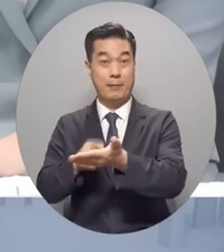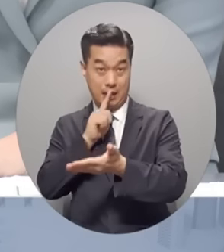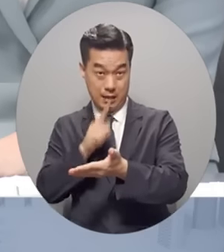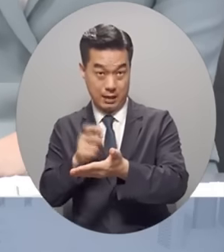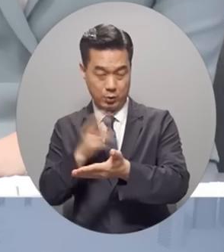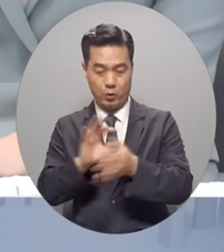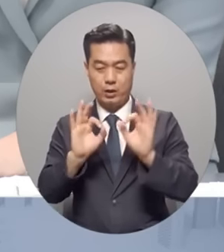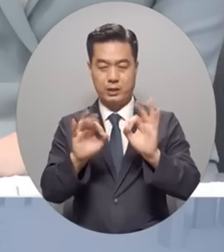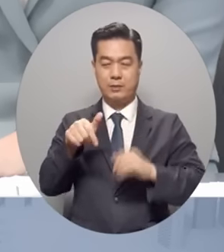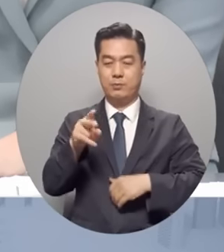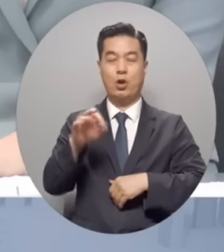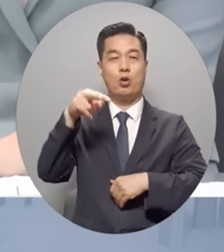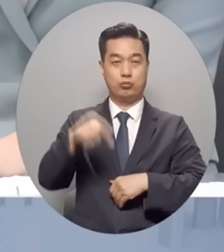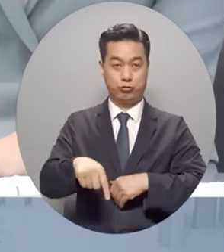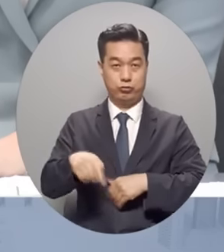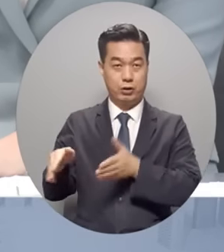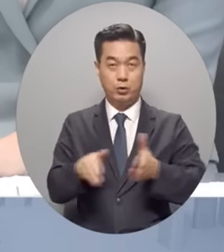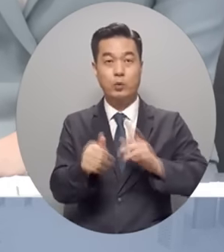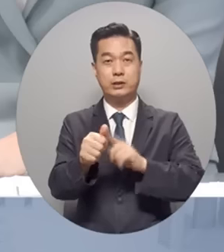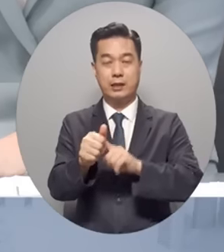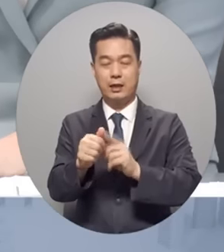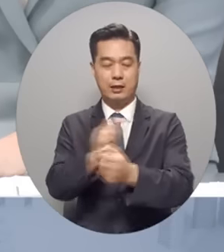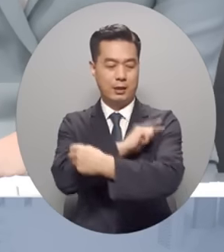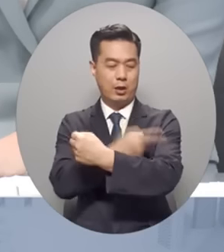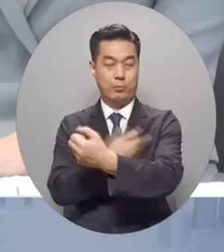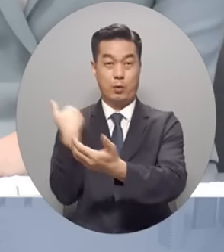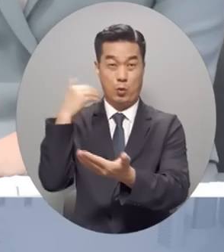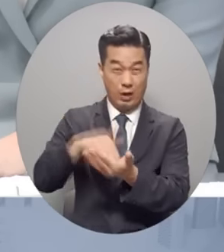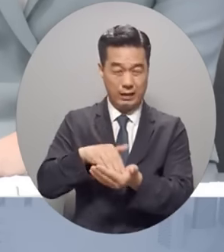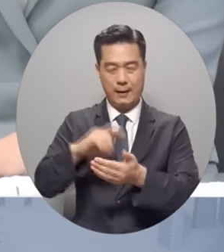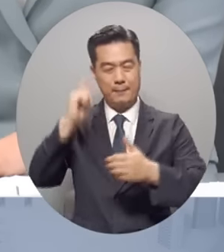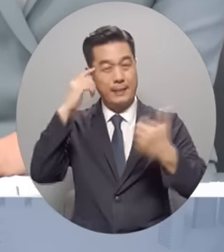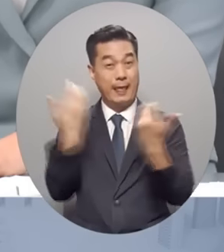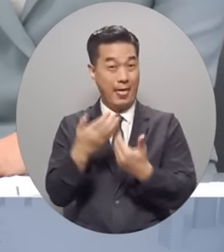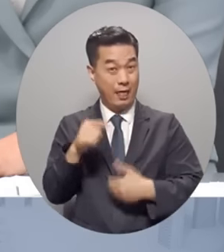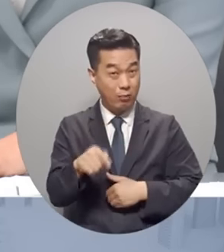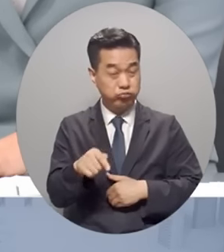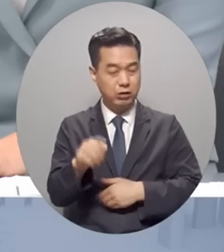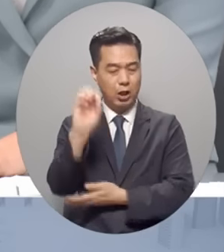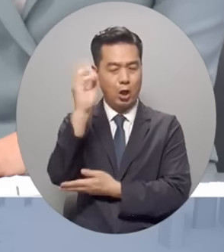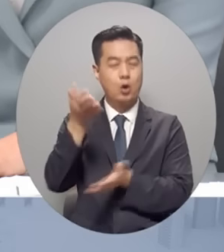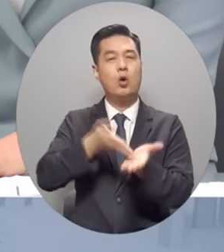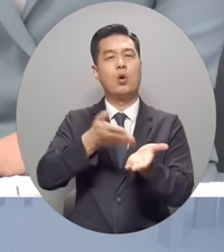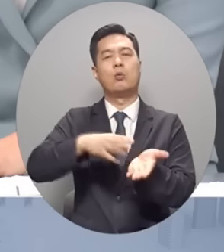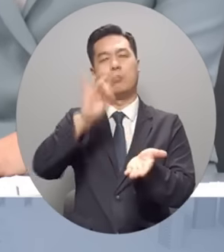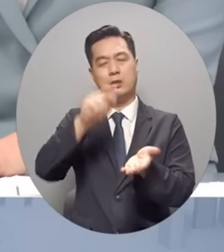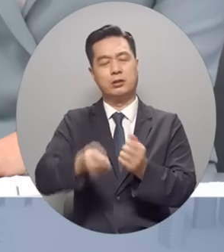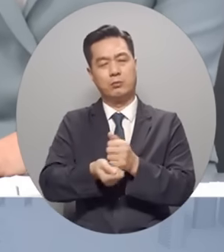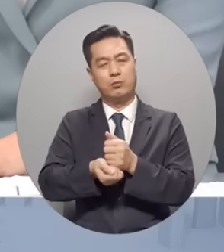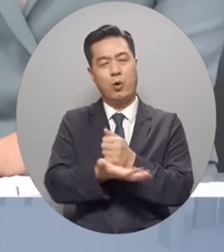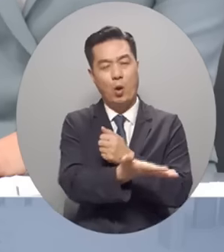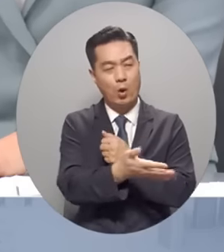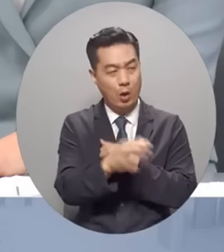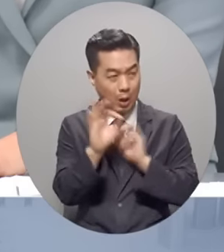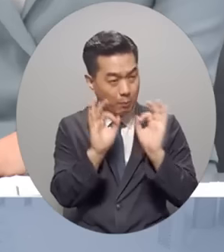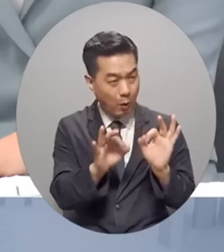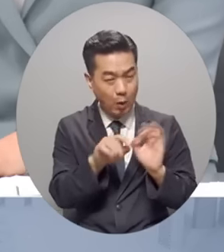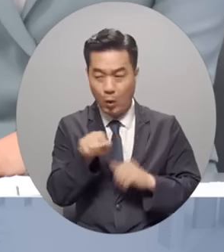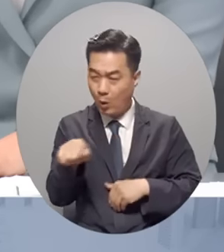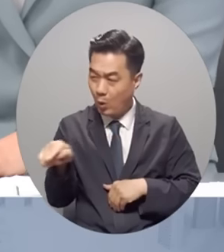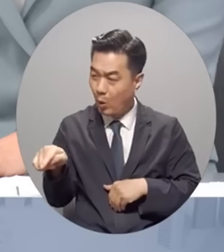보건에 반대한다는 입장 모두 언론을 통해 공개됐습니다 언론의 먼저 흘려서 반응을 떠보는 이른바